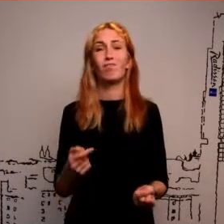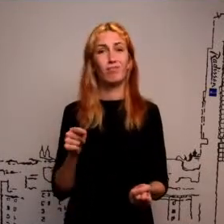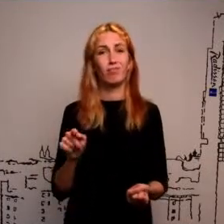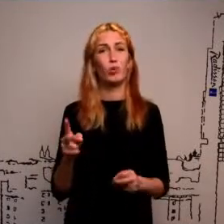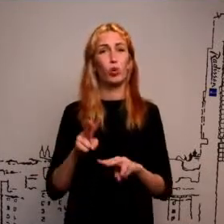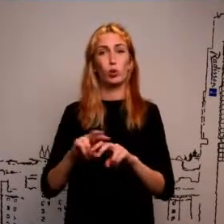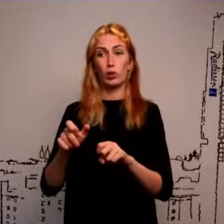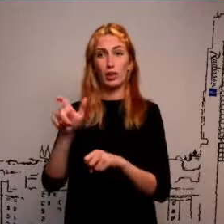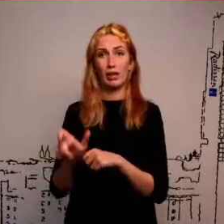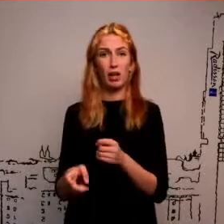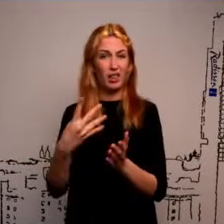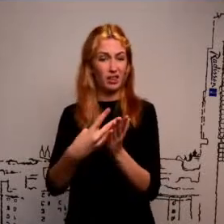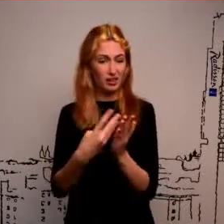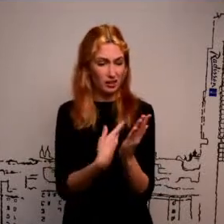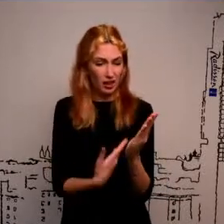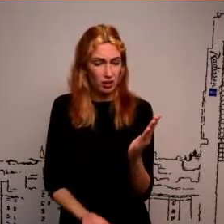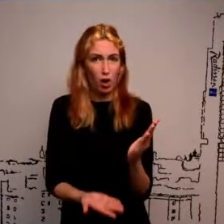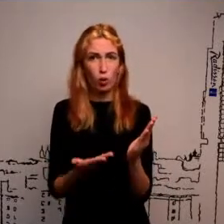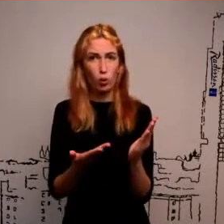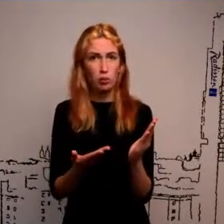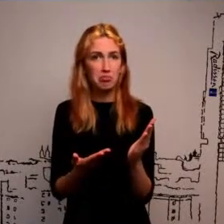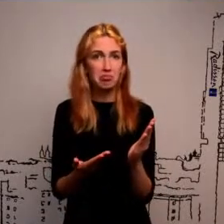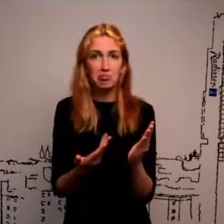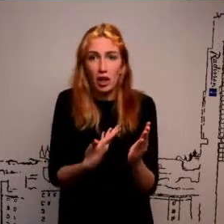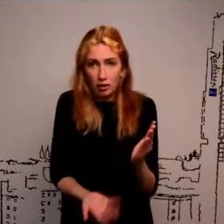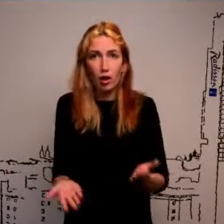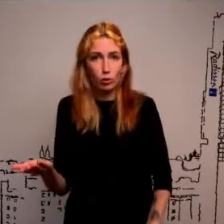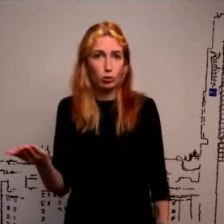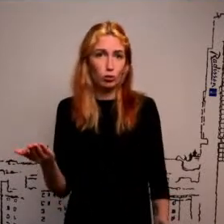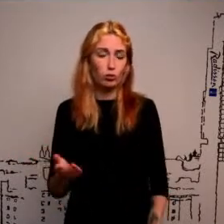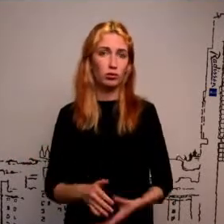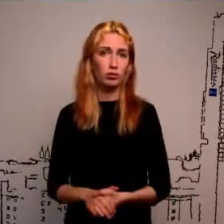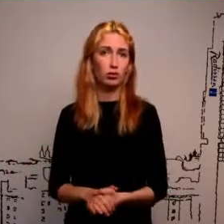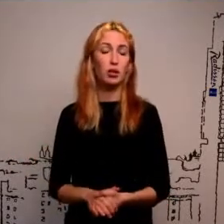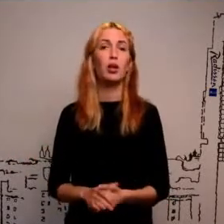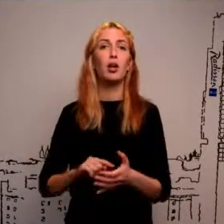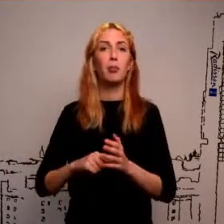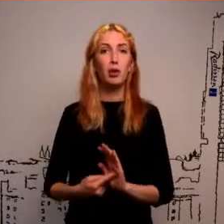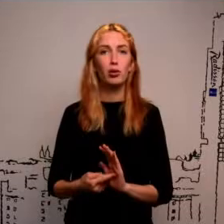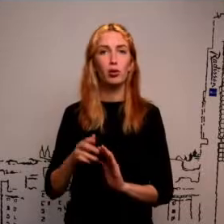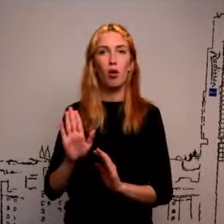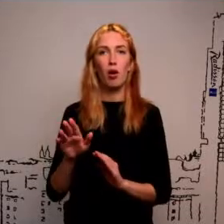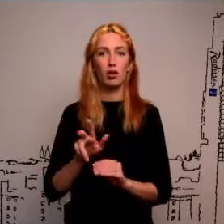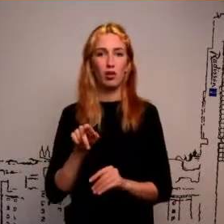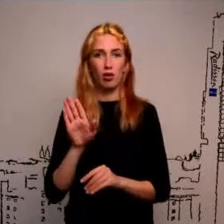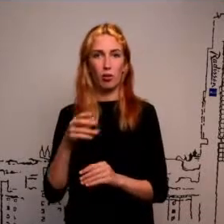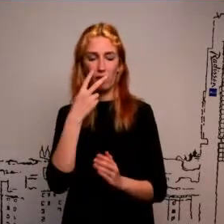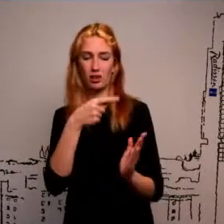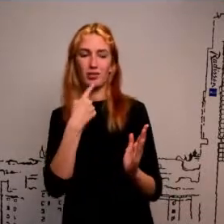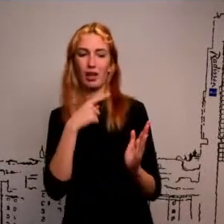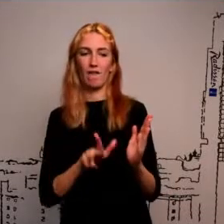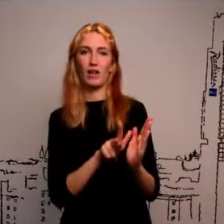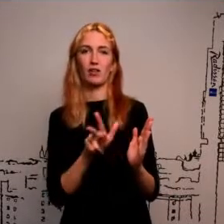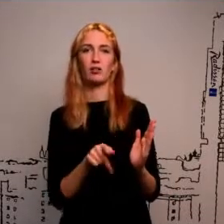et kui inimene ei saa tekstist aru, tal ei olegi võimalik sest aru saada, ütleme nii. Sellepärast, et see on tema jaoks võõras keeles, siis ei ole tal